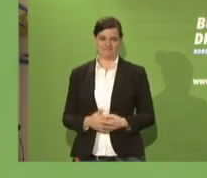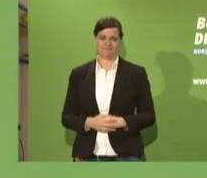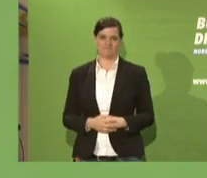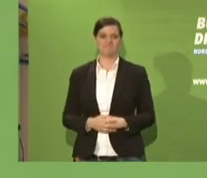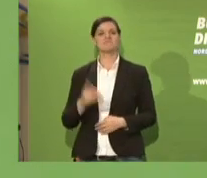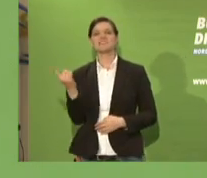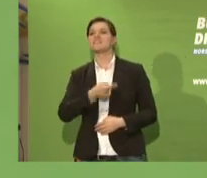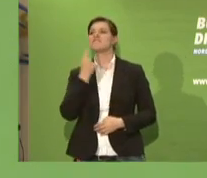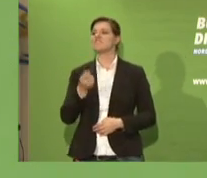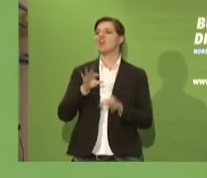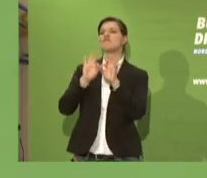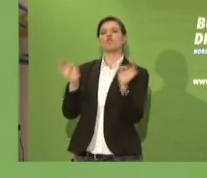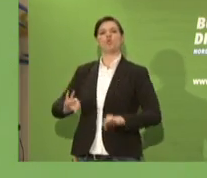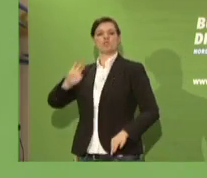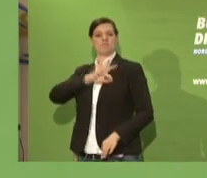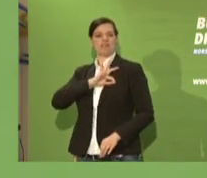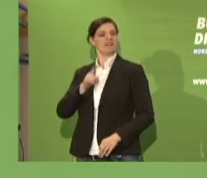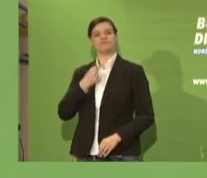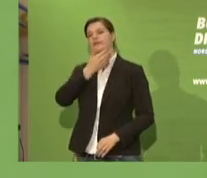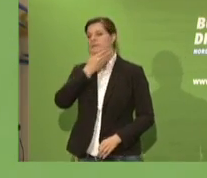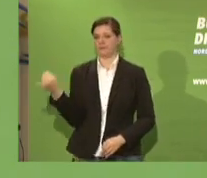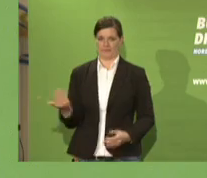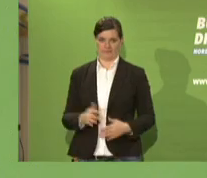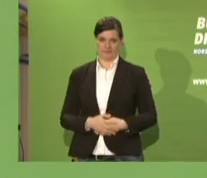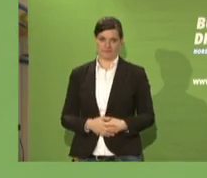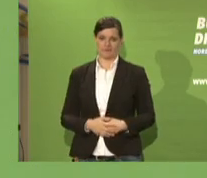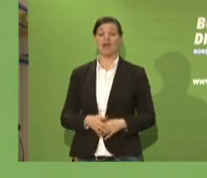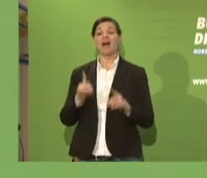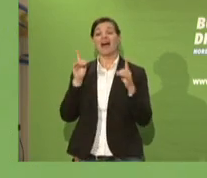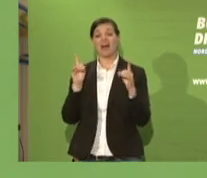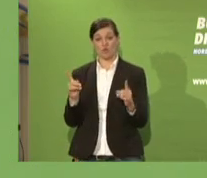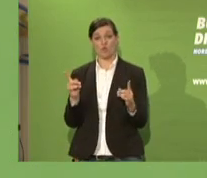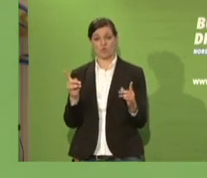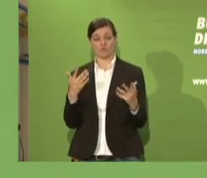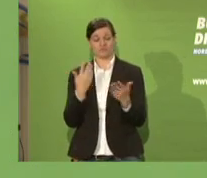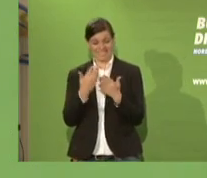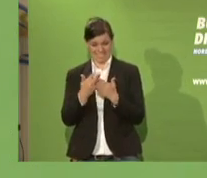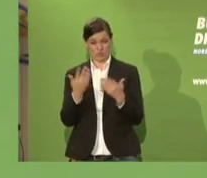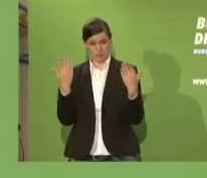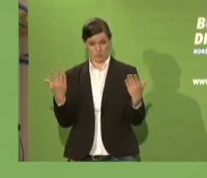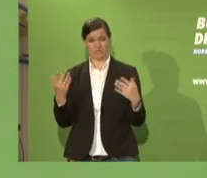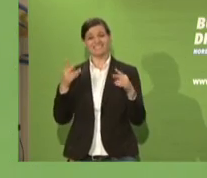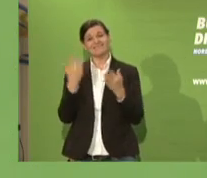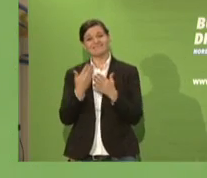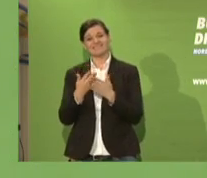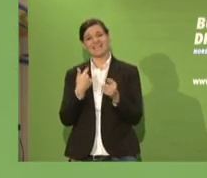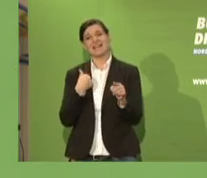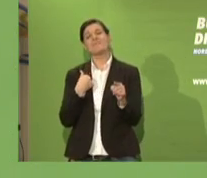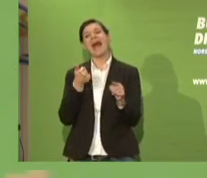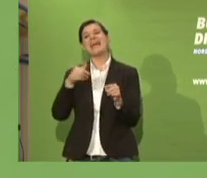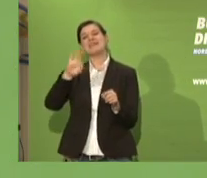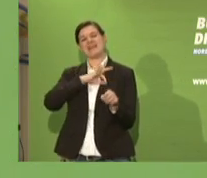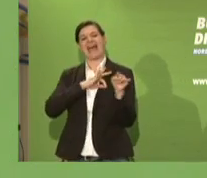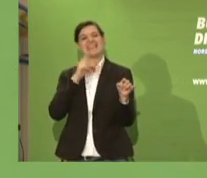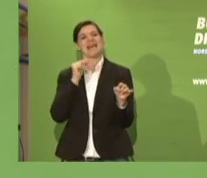reine Funktionspartei. Und nicht nur das, liebe Freundinnen und Freunde, unterscheidet uns von dieser Partei, deren Namen ich nicht nenne, aber